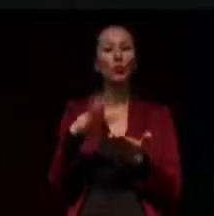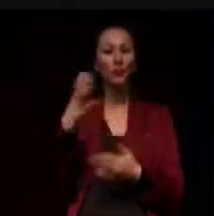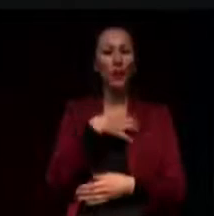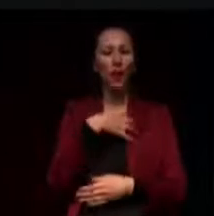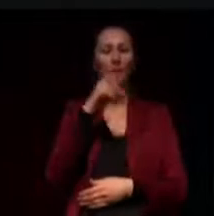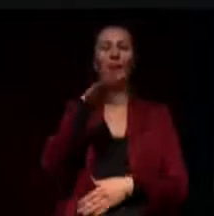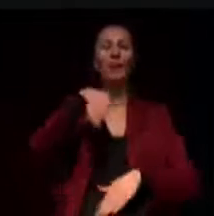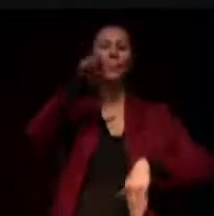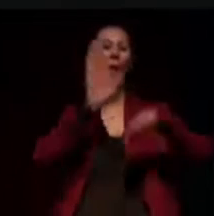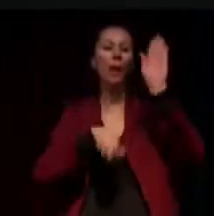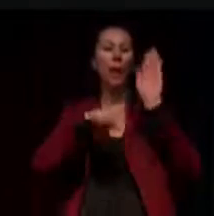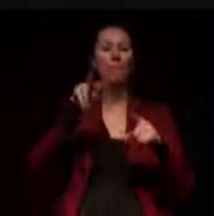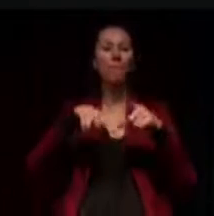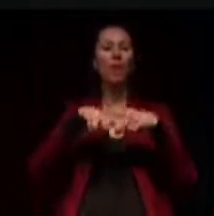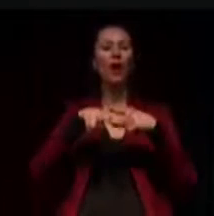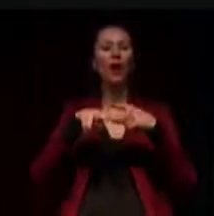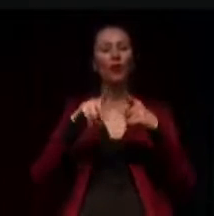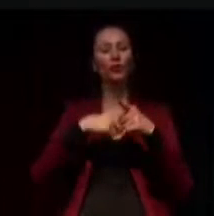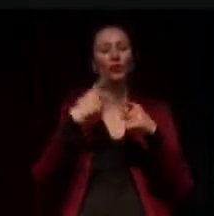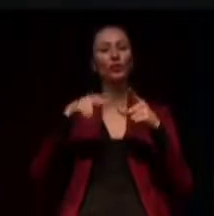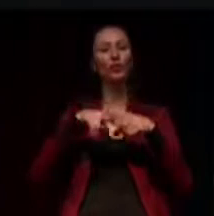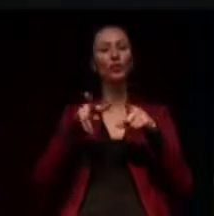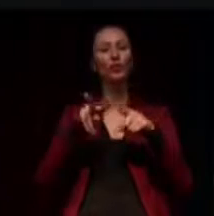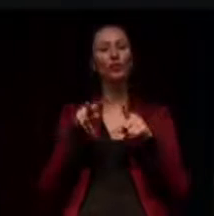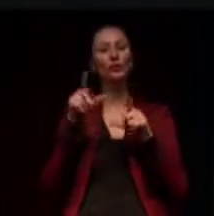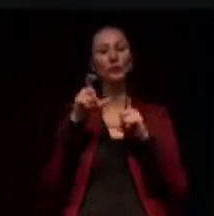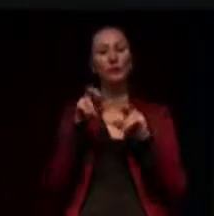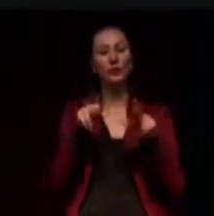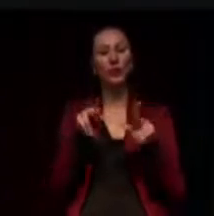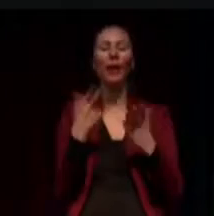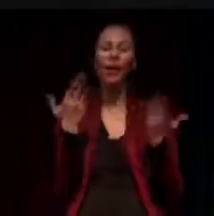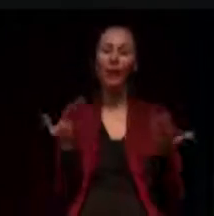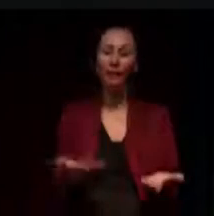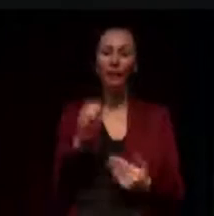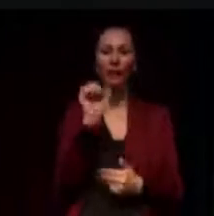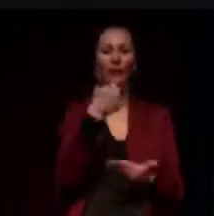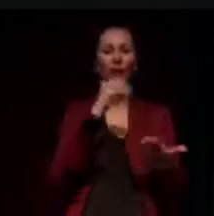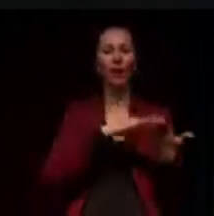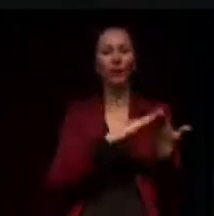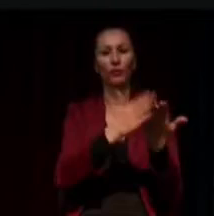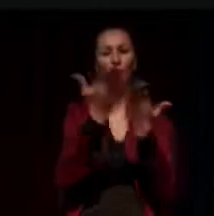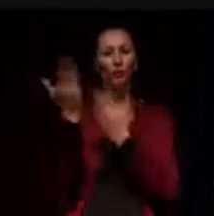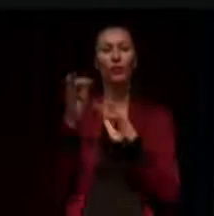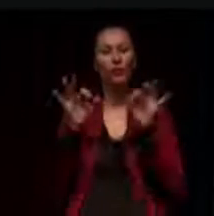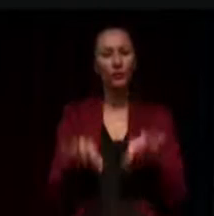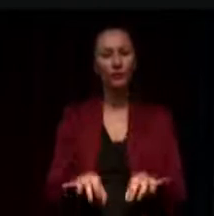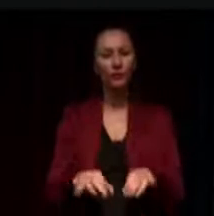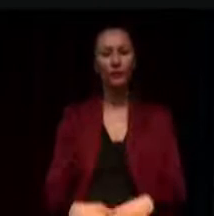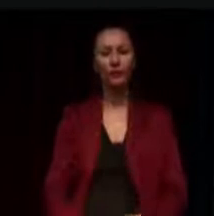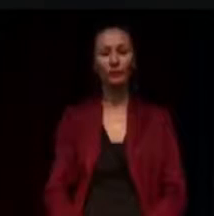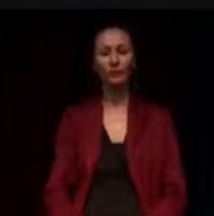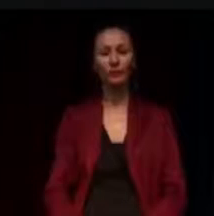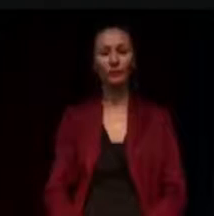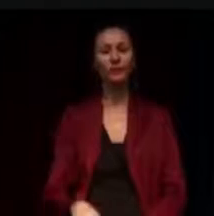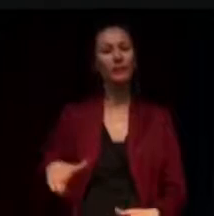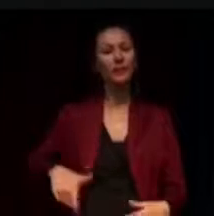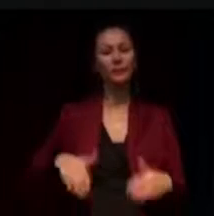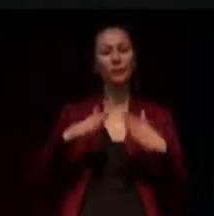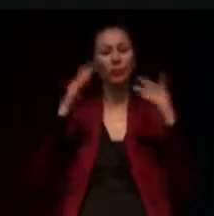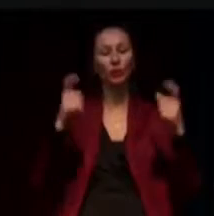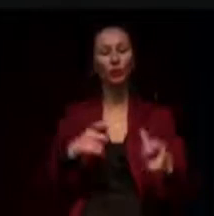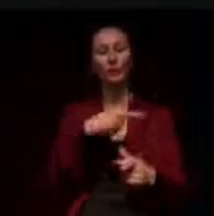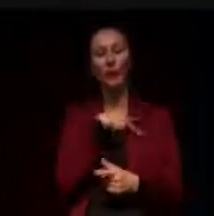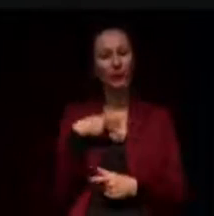reklam ajansına çevirdiniz. Evet, kıymetli arkadaşlar. Şimdi İzmir